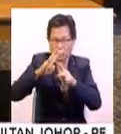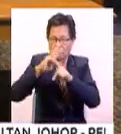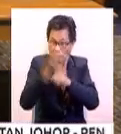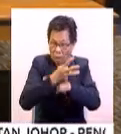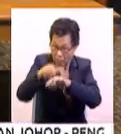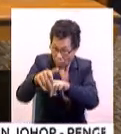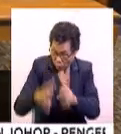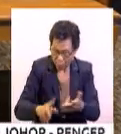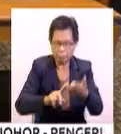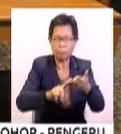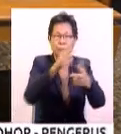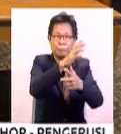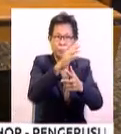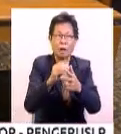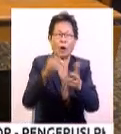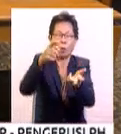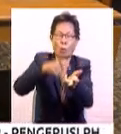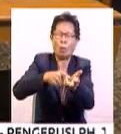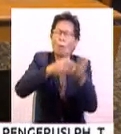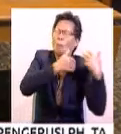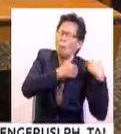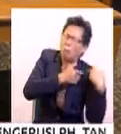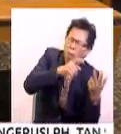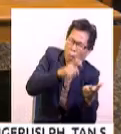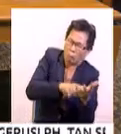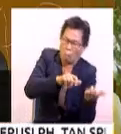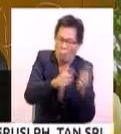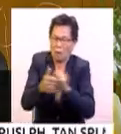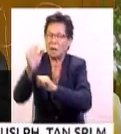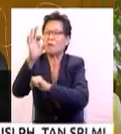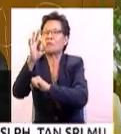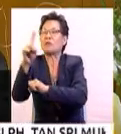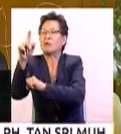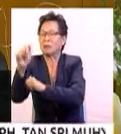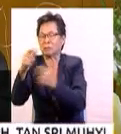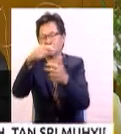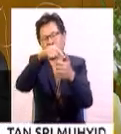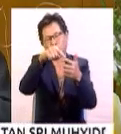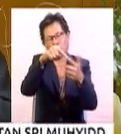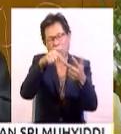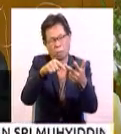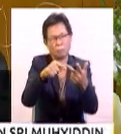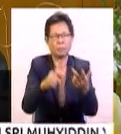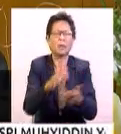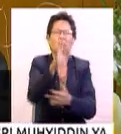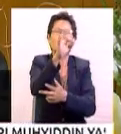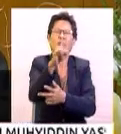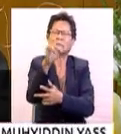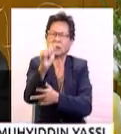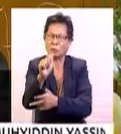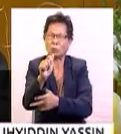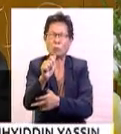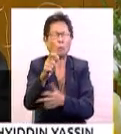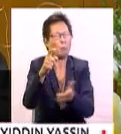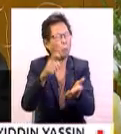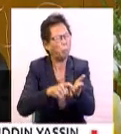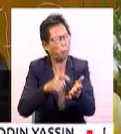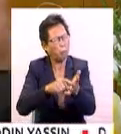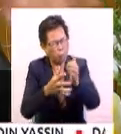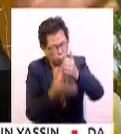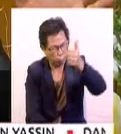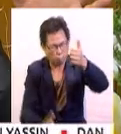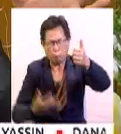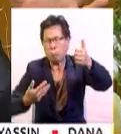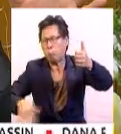kebajikan peneroka dan beban hutang yang ditanggung oleh Felda. Felda ini berhutang dalam jumlah yang amat besar.